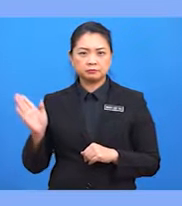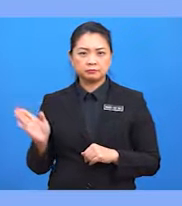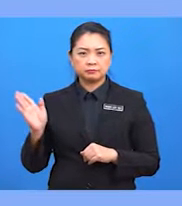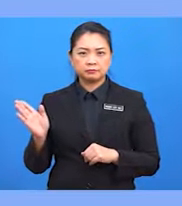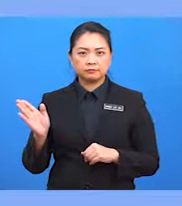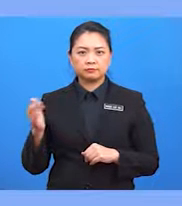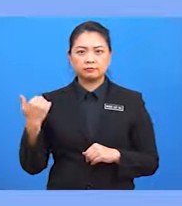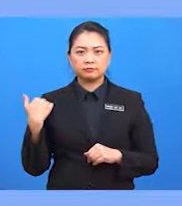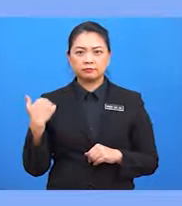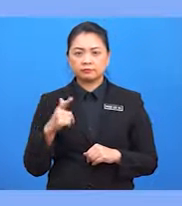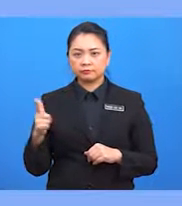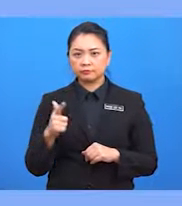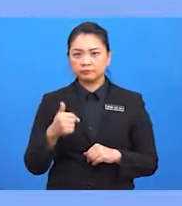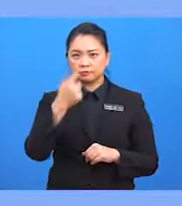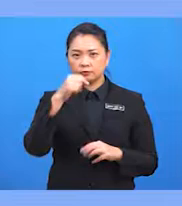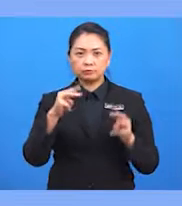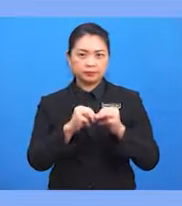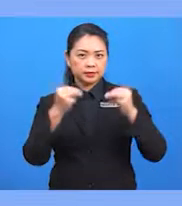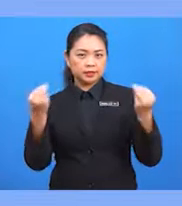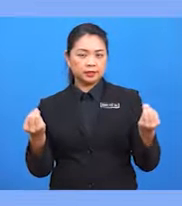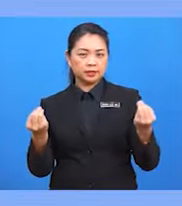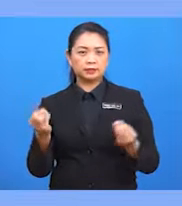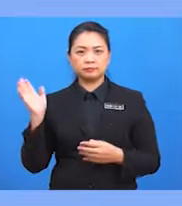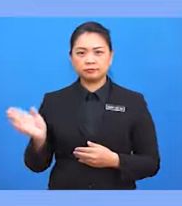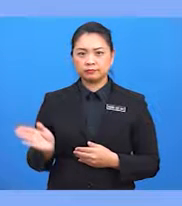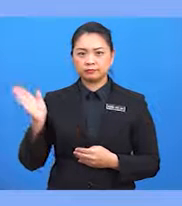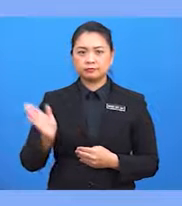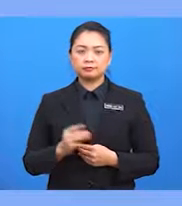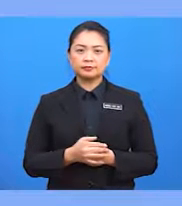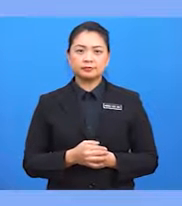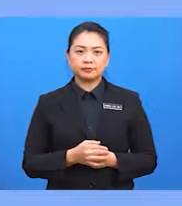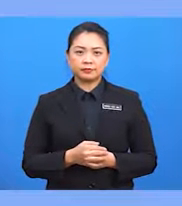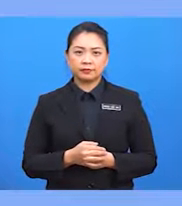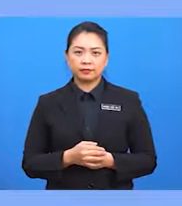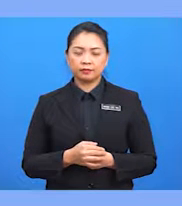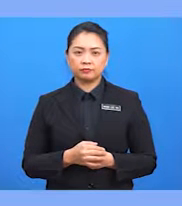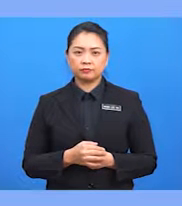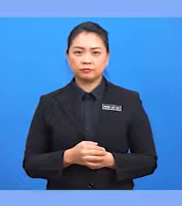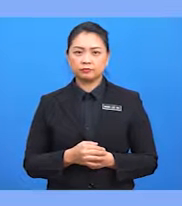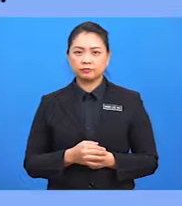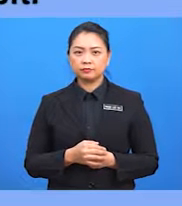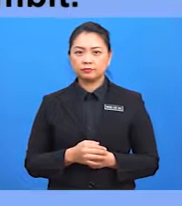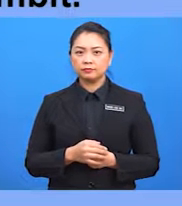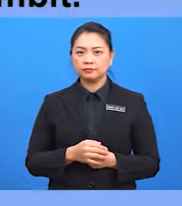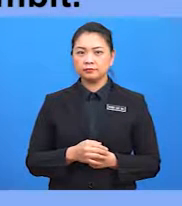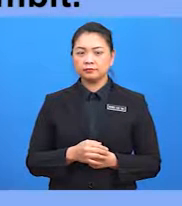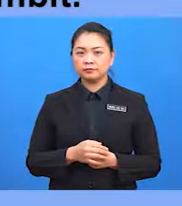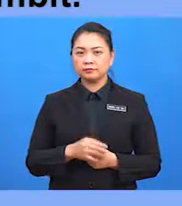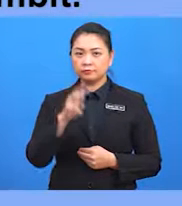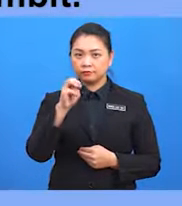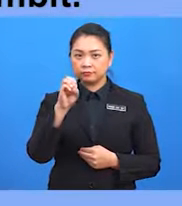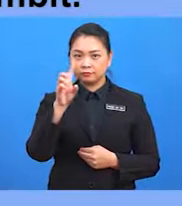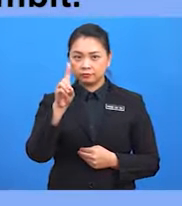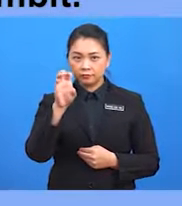percetakan seperti penerbitan majalah, poster, risalah dan sebagainya. Manakala mode RGB adalah